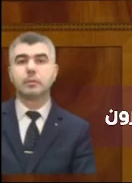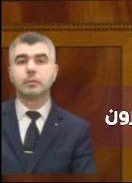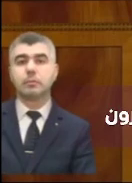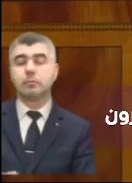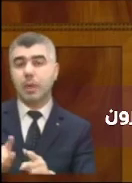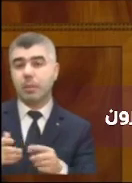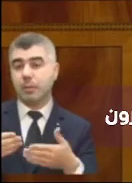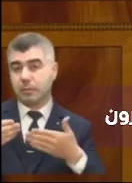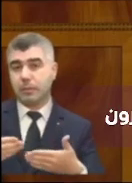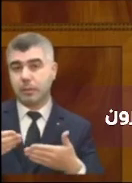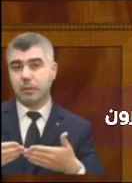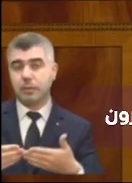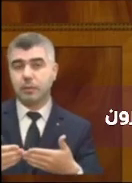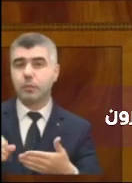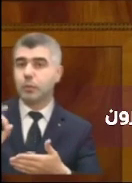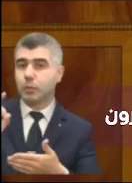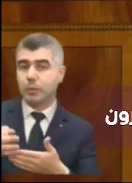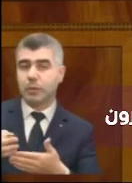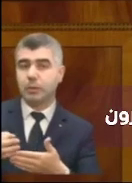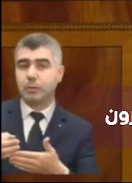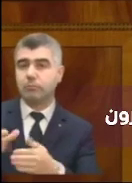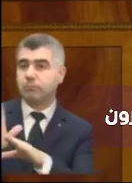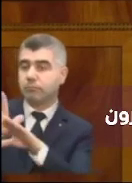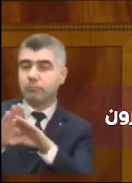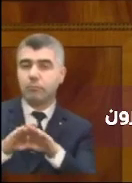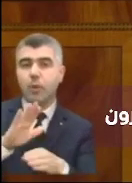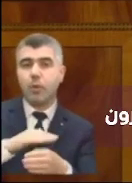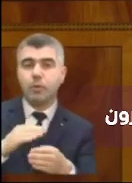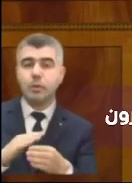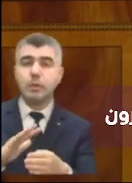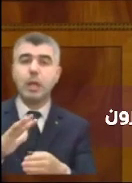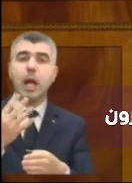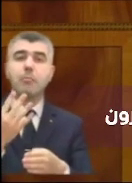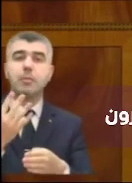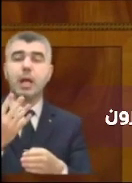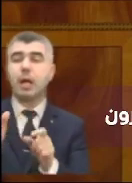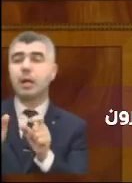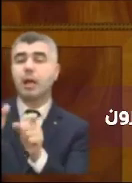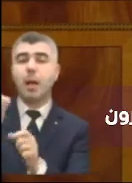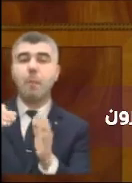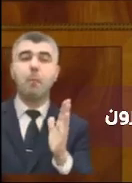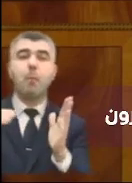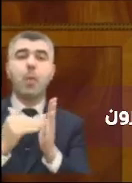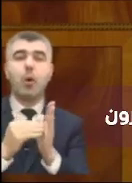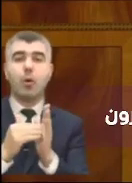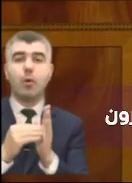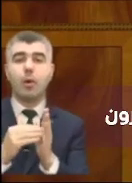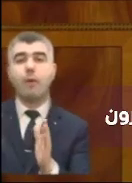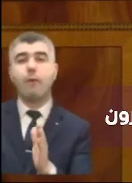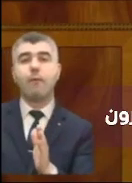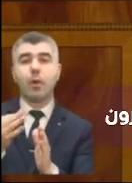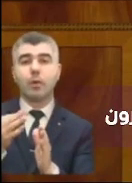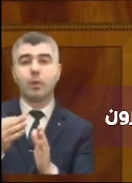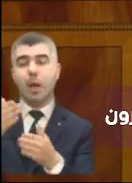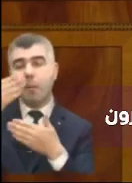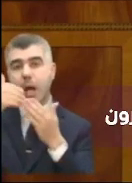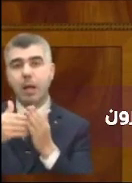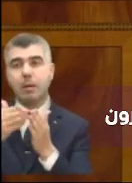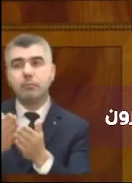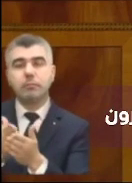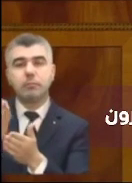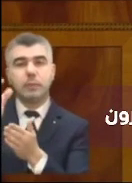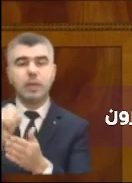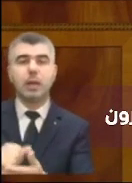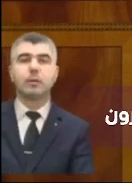ونعم وهنا أيضا أريد أن أؤكد أكثر من 5 مليون فرنسي يأتون